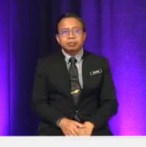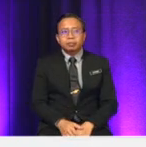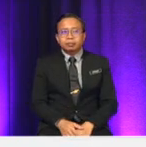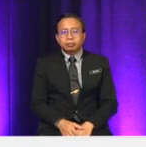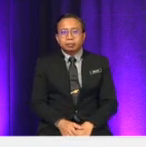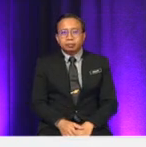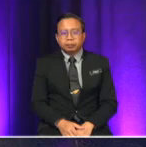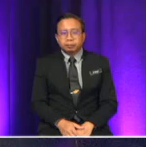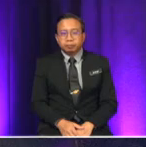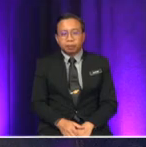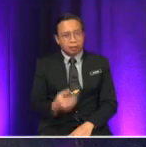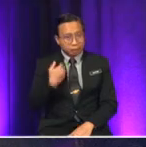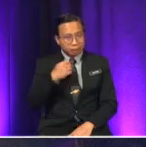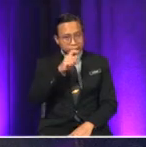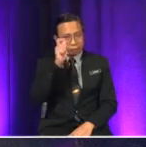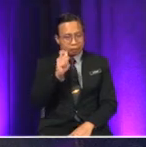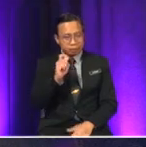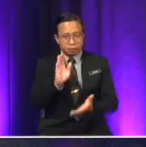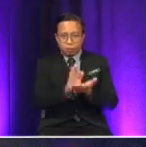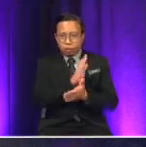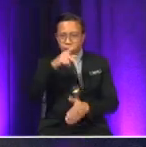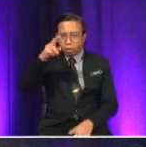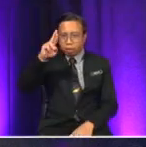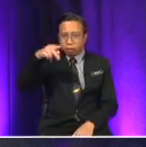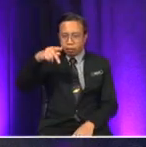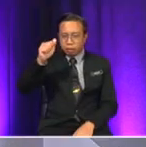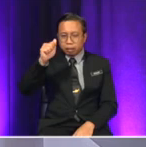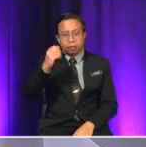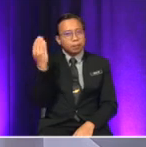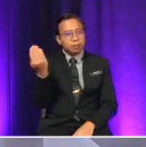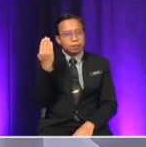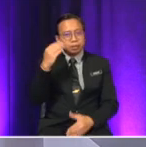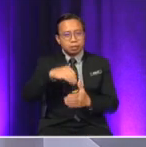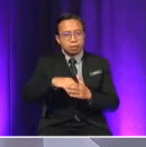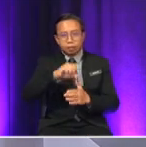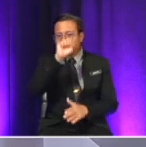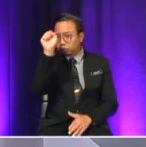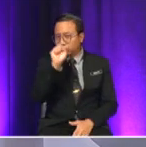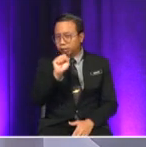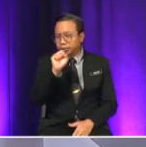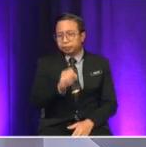Sedikit pertanyaan mengenai borang perancangan ini. Biasanya dalam soalan kebiasaannya, adakah dia